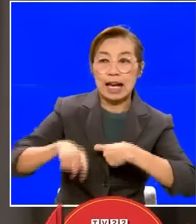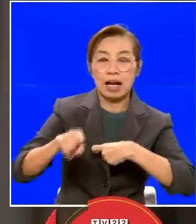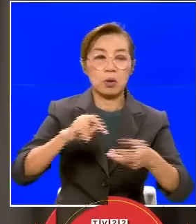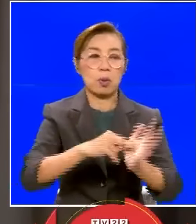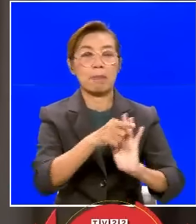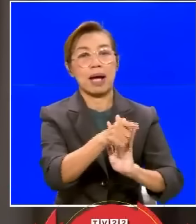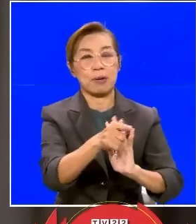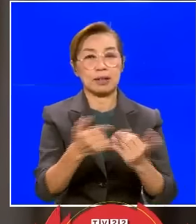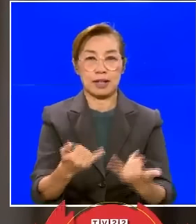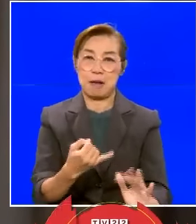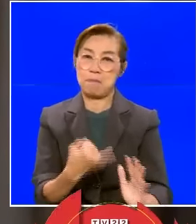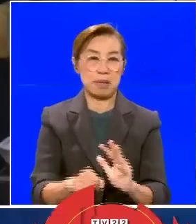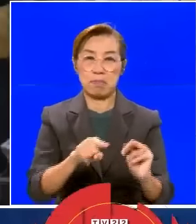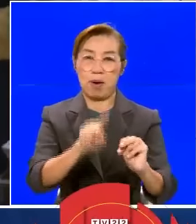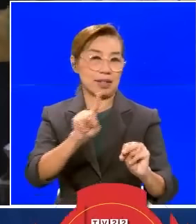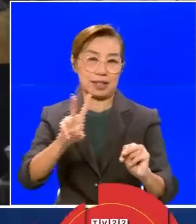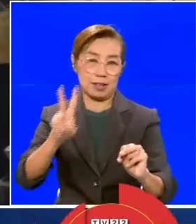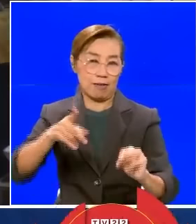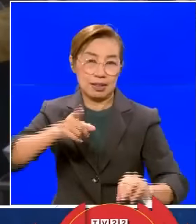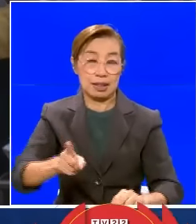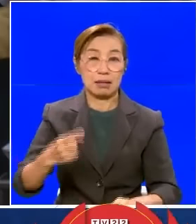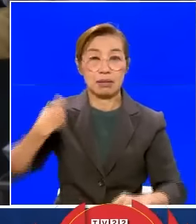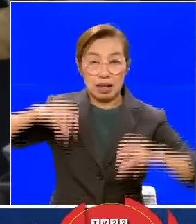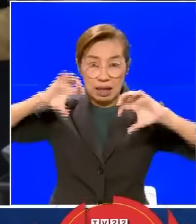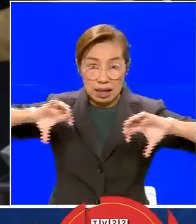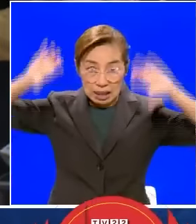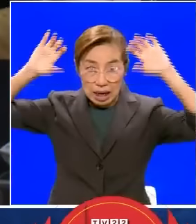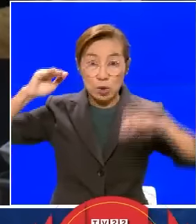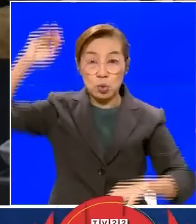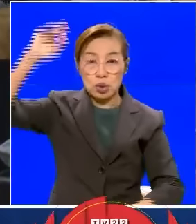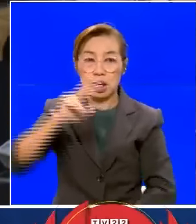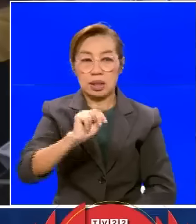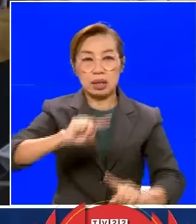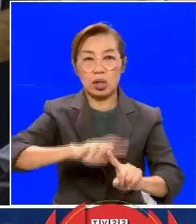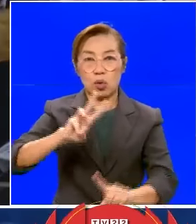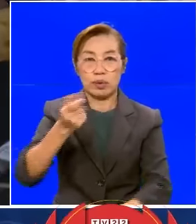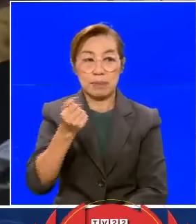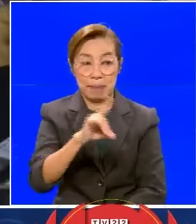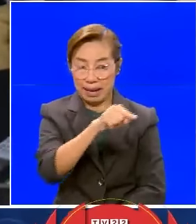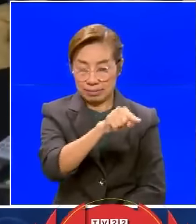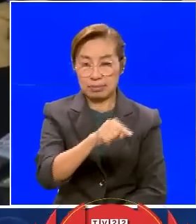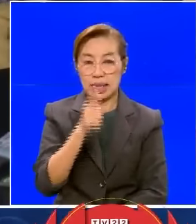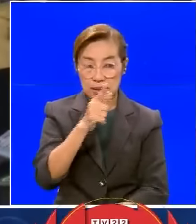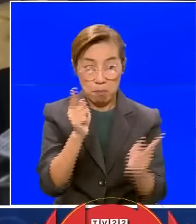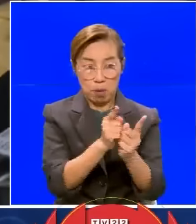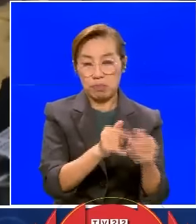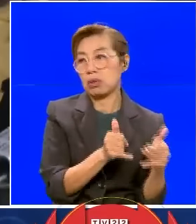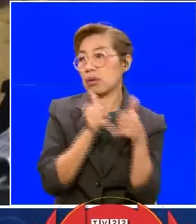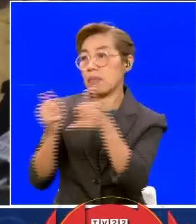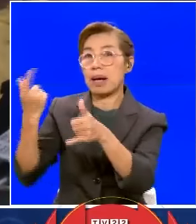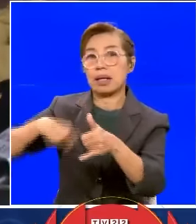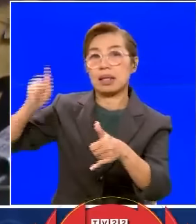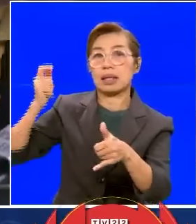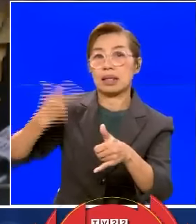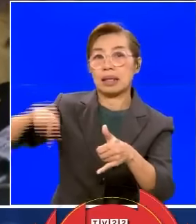บการที่สำนักงานอัยการสูงสุดนัด18มิถุนายนจะนำตัวไปส่งฟ้องต่อศาลถือว่าคุณทักษิณกระ